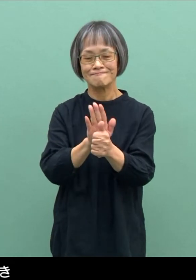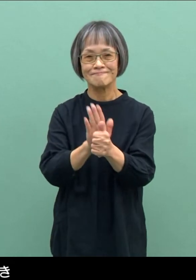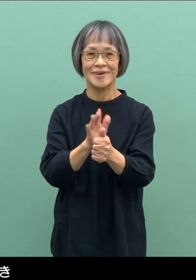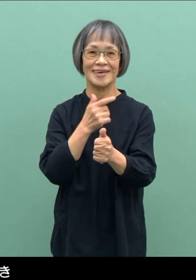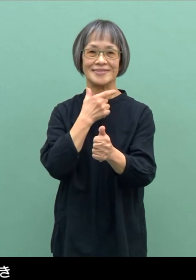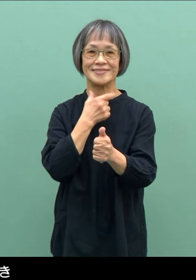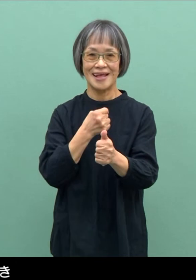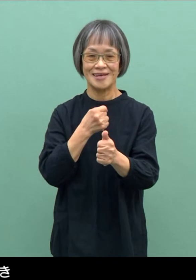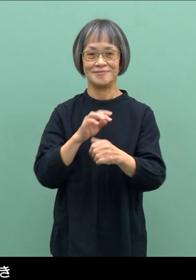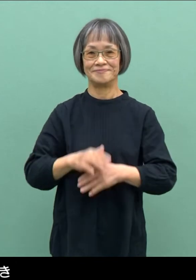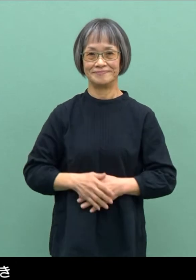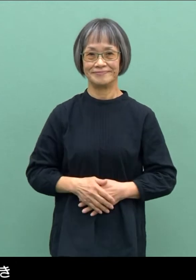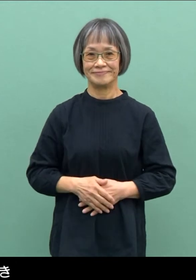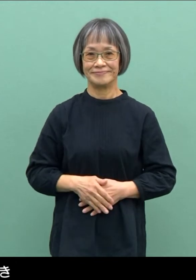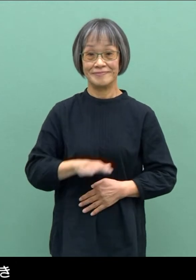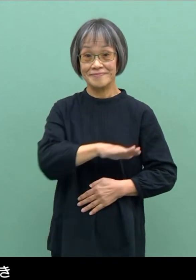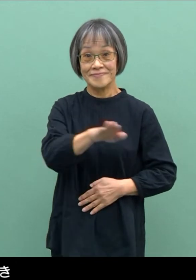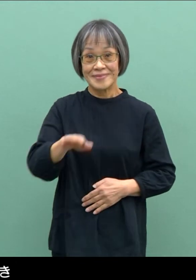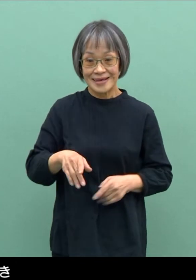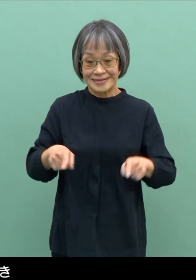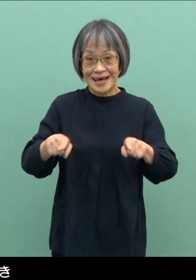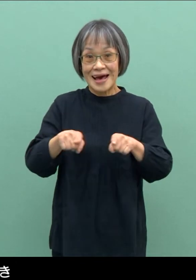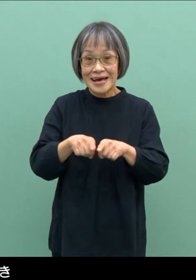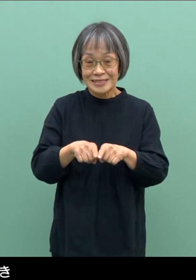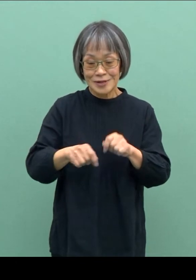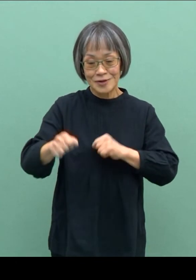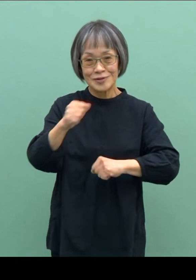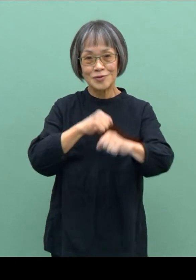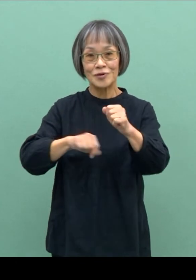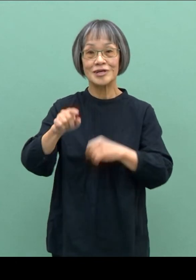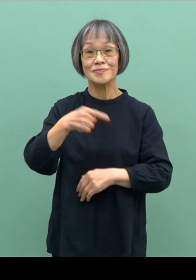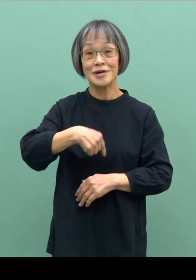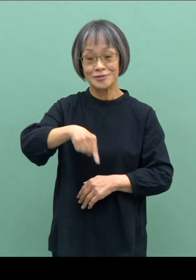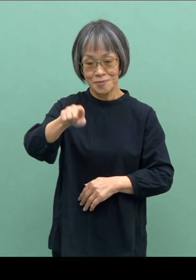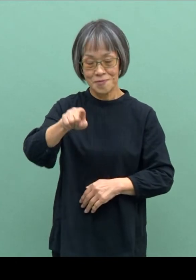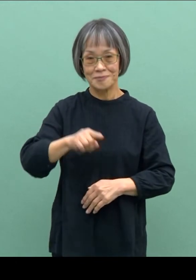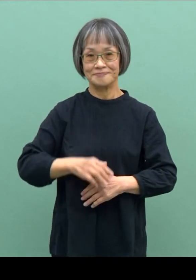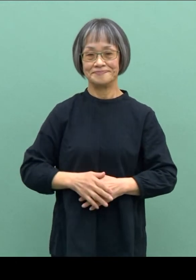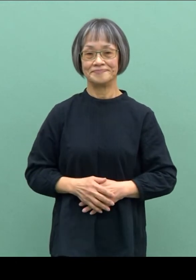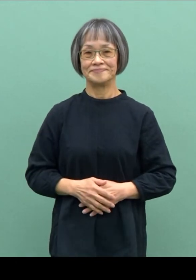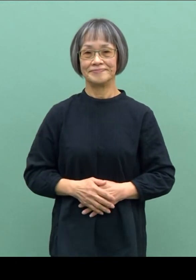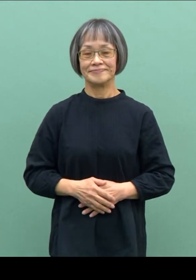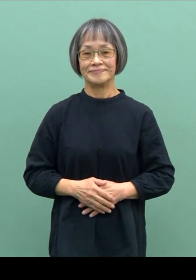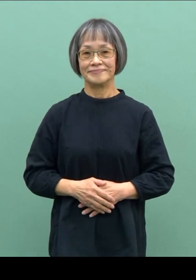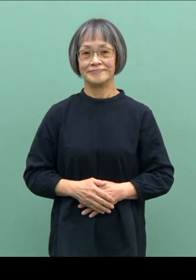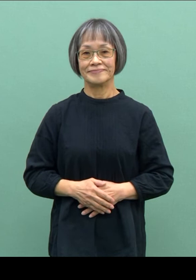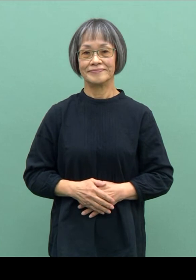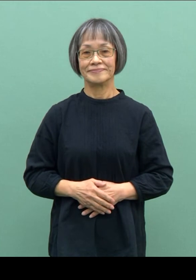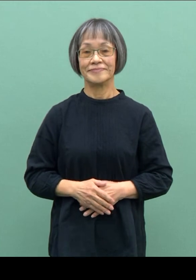に貢献できればと思います。皆さんも一緒に SDGs に取り組みましょう。